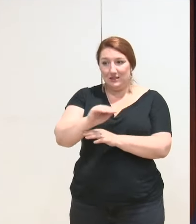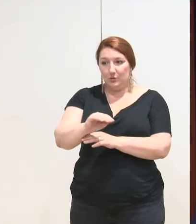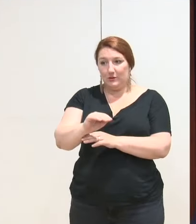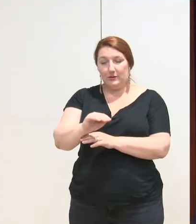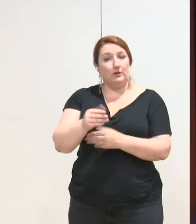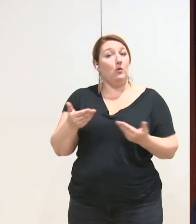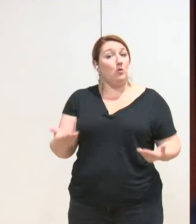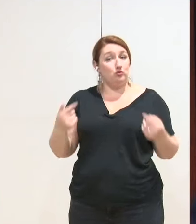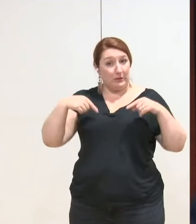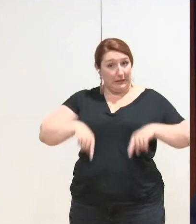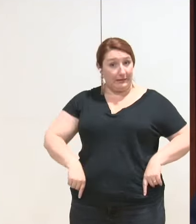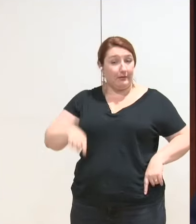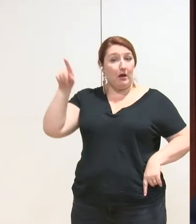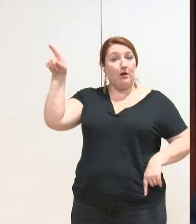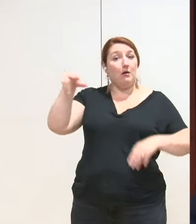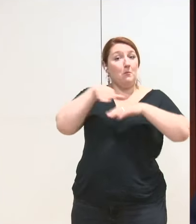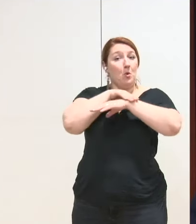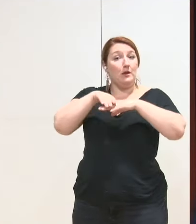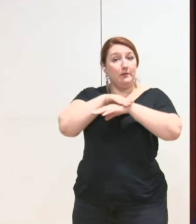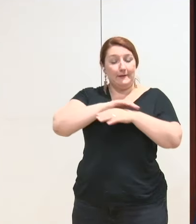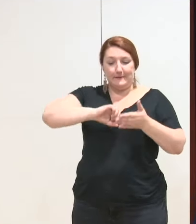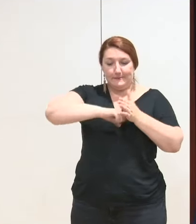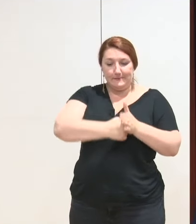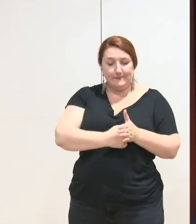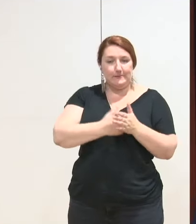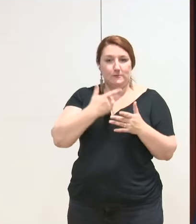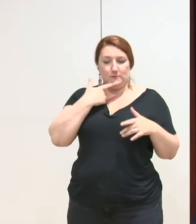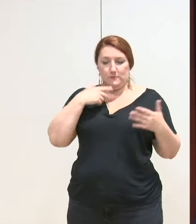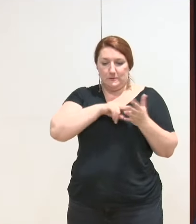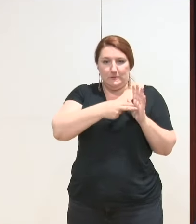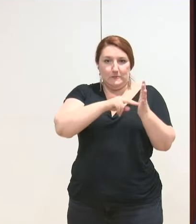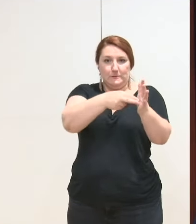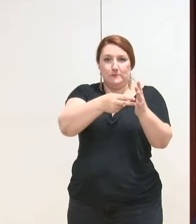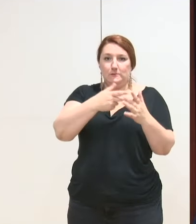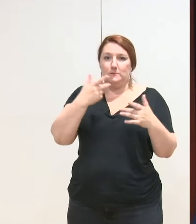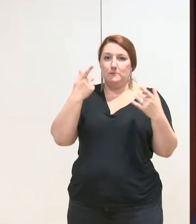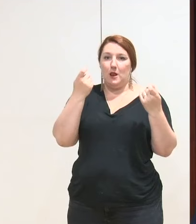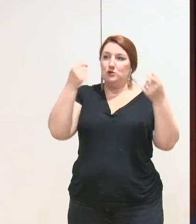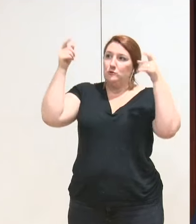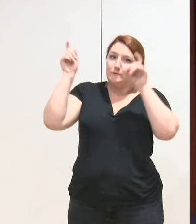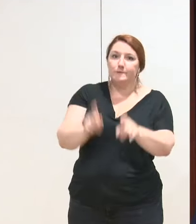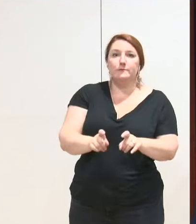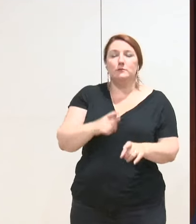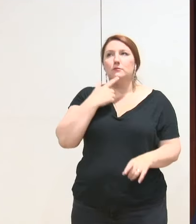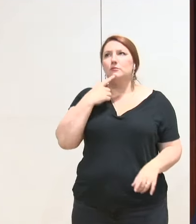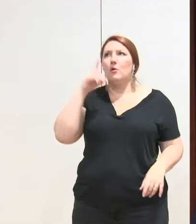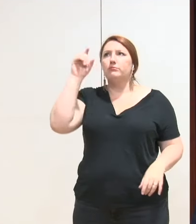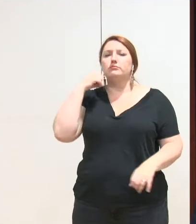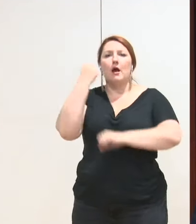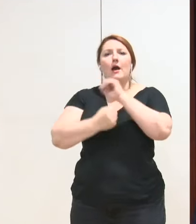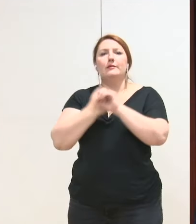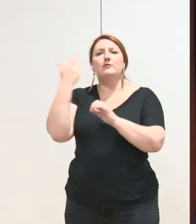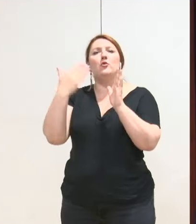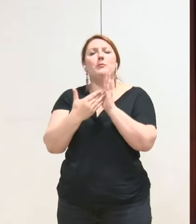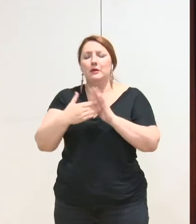l'État poursuivrait une politique d'austérité et de réduction des moyens qui a été engagé c'est vrai dans les années 2000 je veux rappeler quand